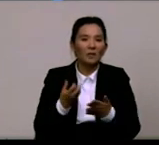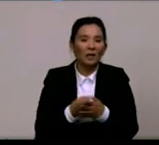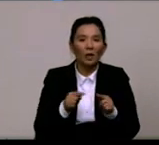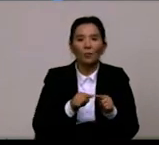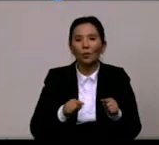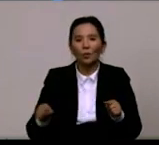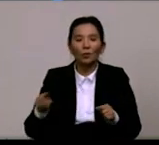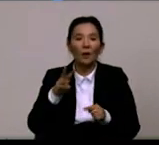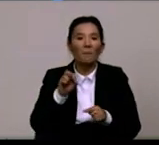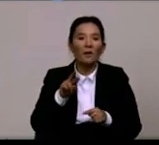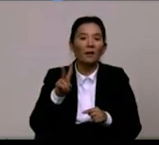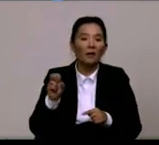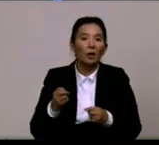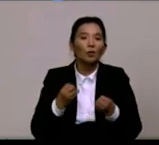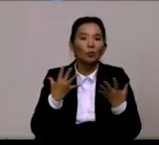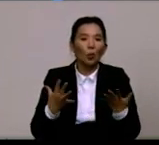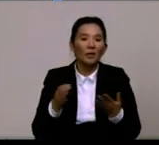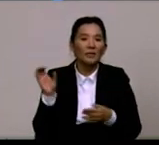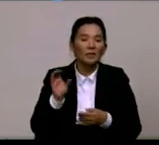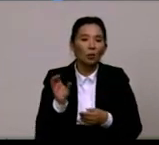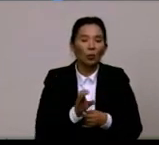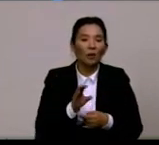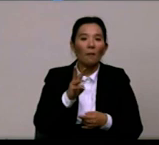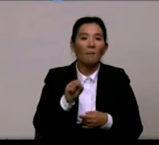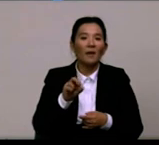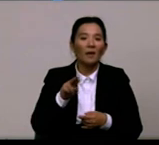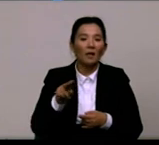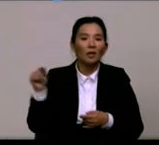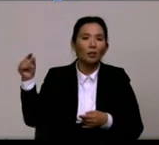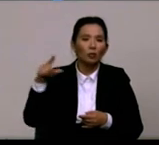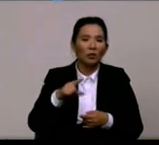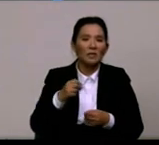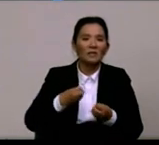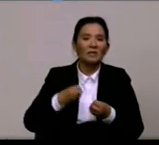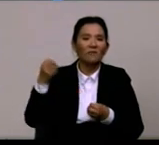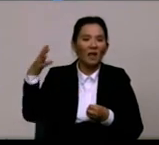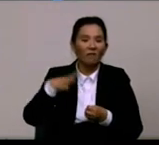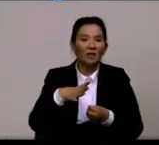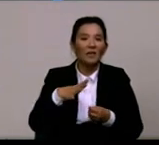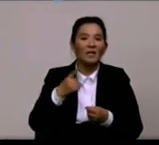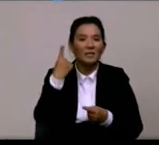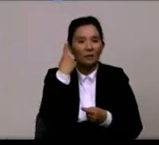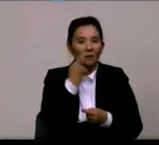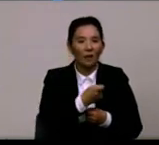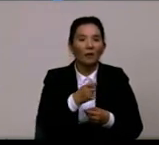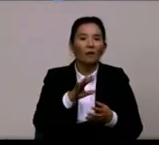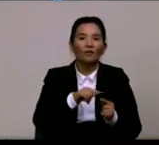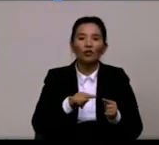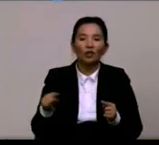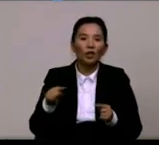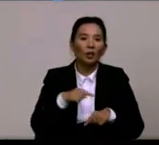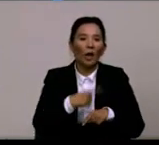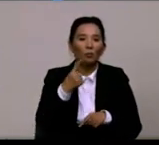период маяка. Сколько секунд маяк излучает световые сигналы в течение